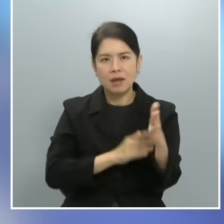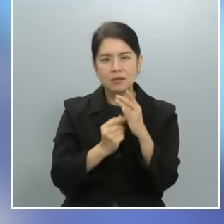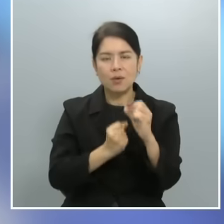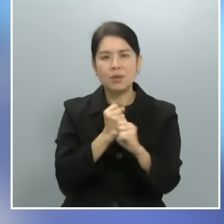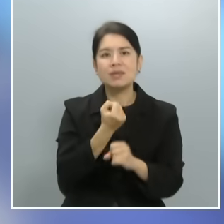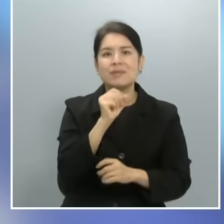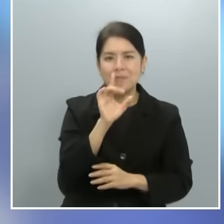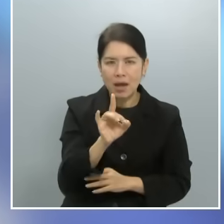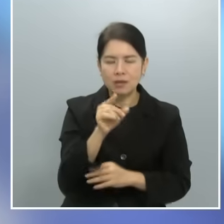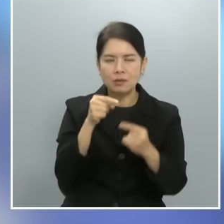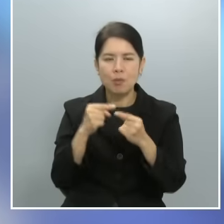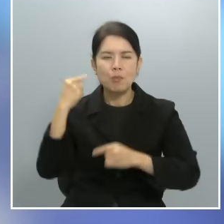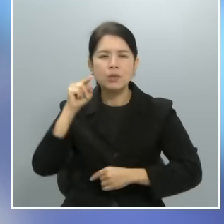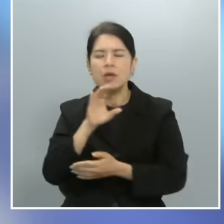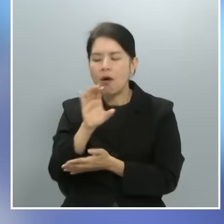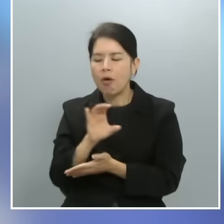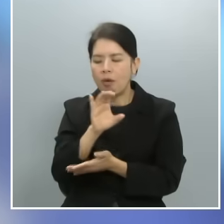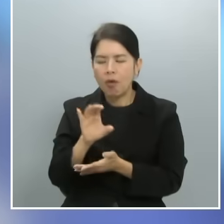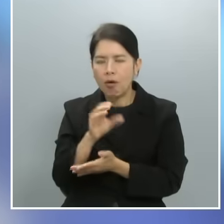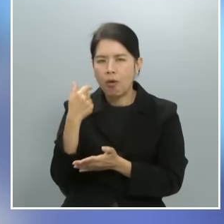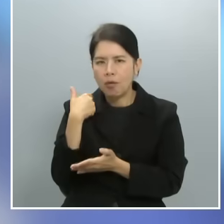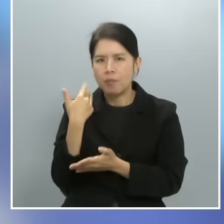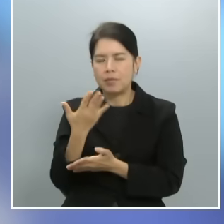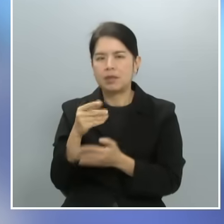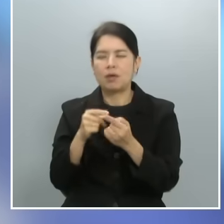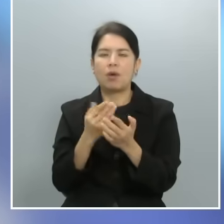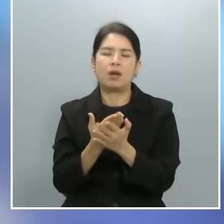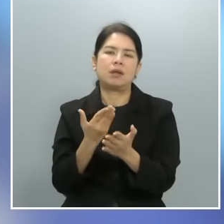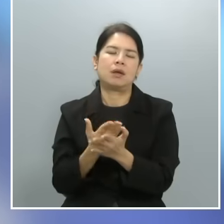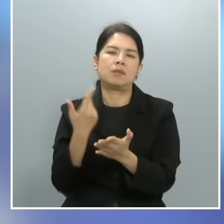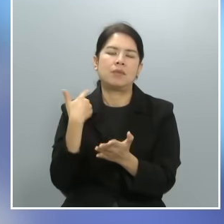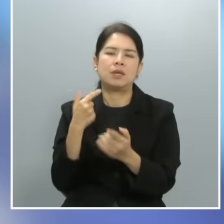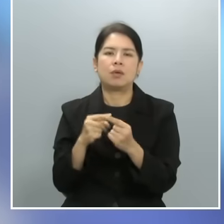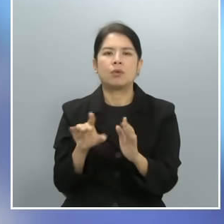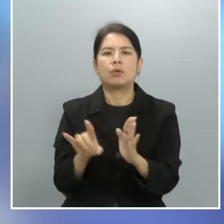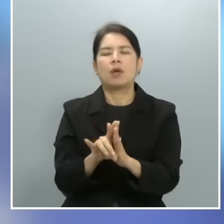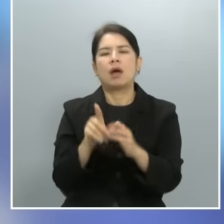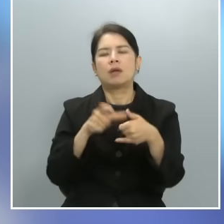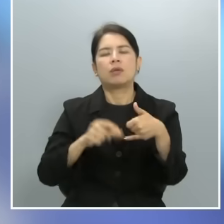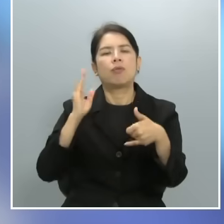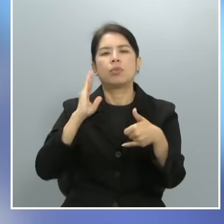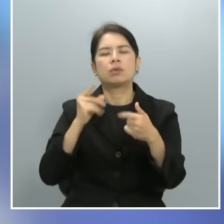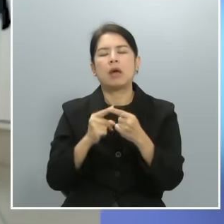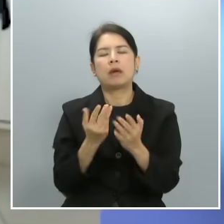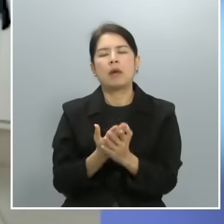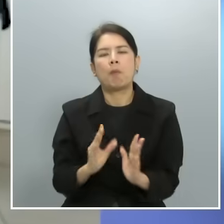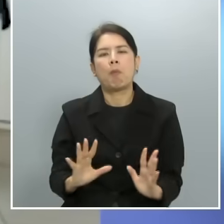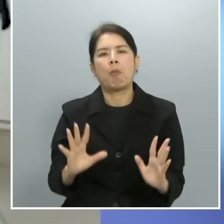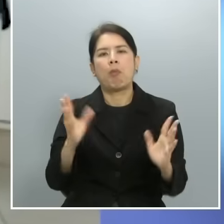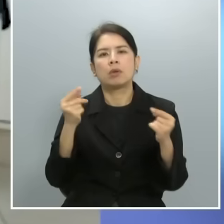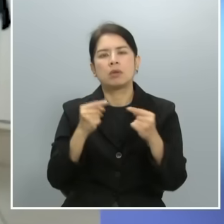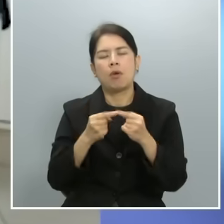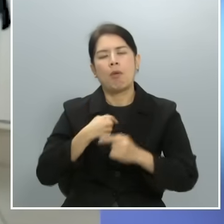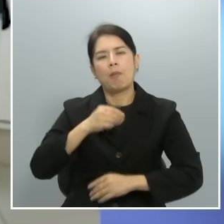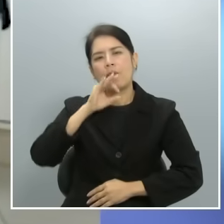ดตัวฝ่ายหญิงเนี่ยตีตัวออกห่างตนเองครับไปแจ้งความแล้วนะเพราะอยากได้ทรัพย์สินคืนเนื่องจากตอนนี้ชายวั